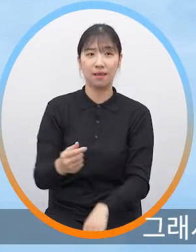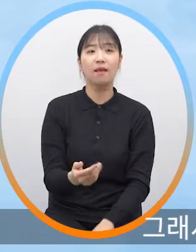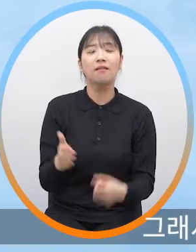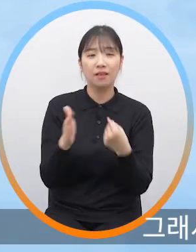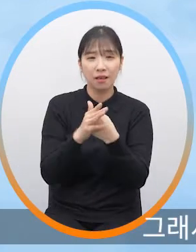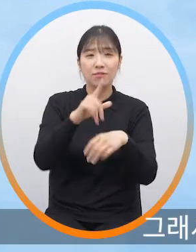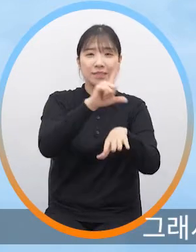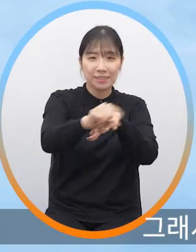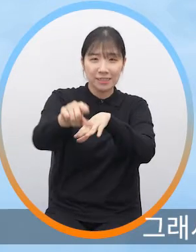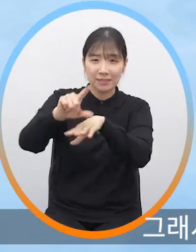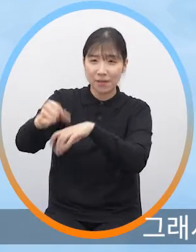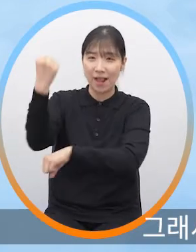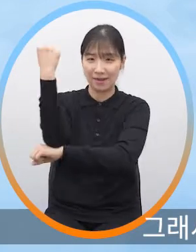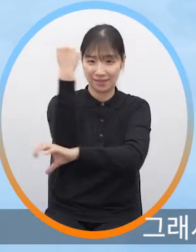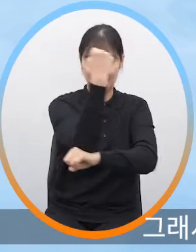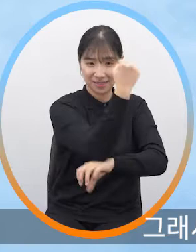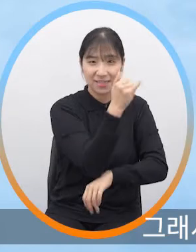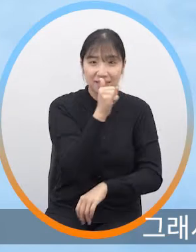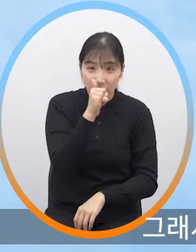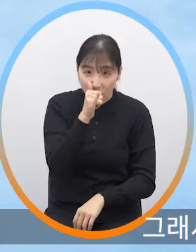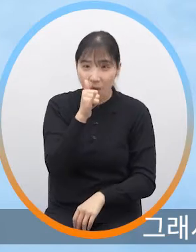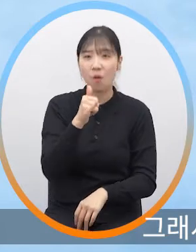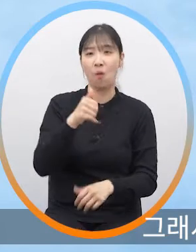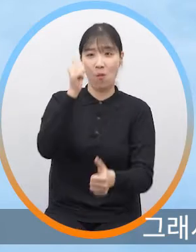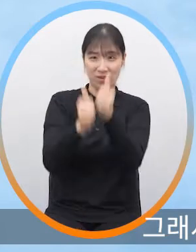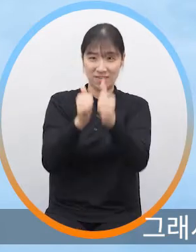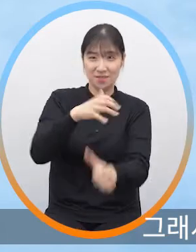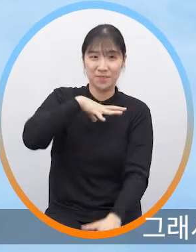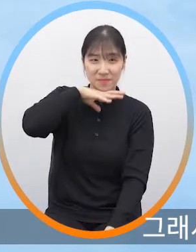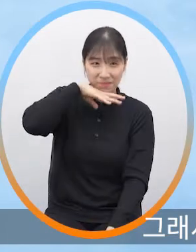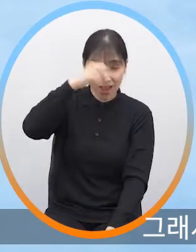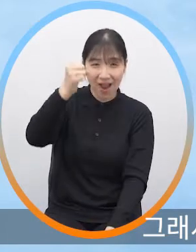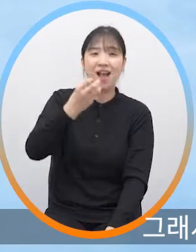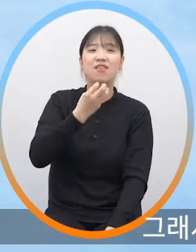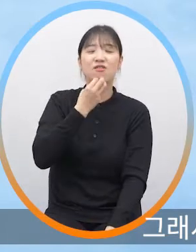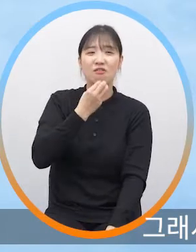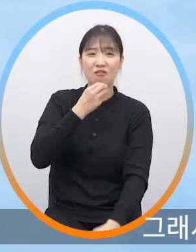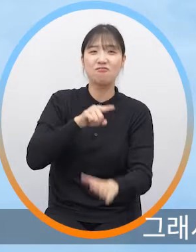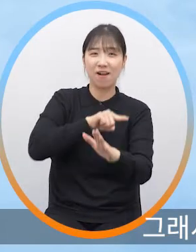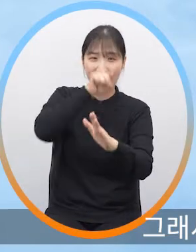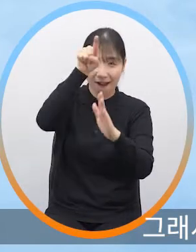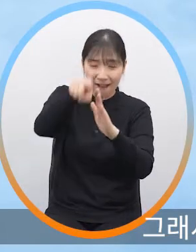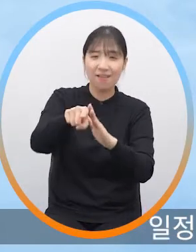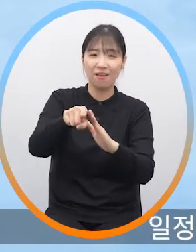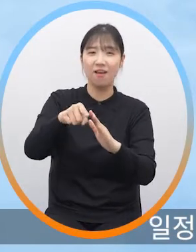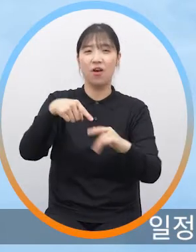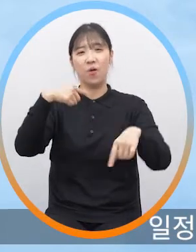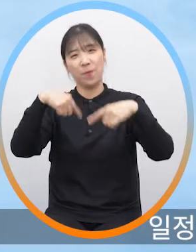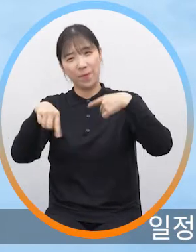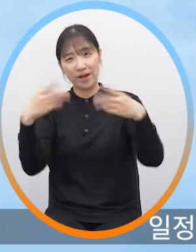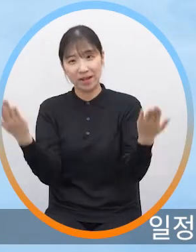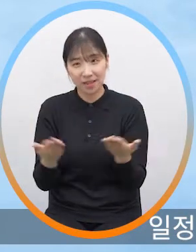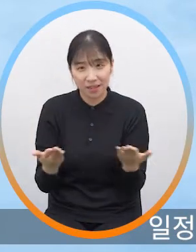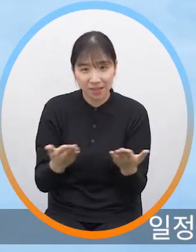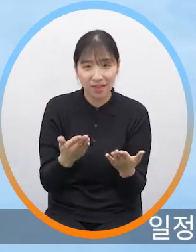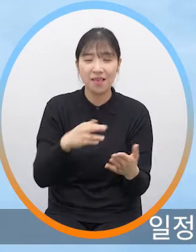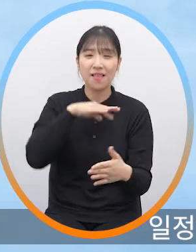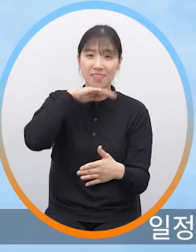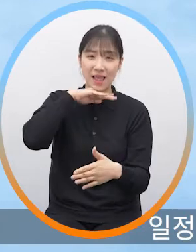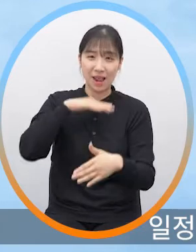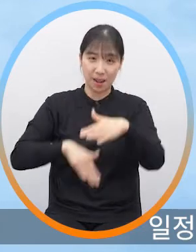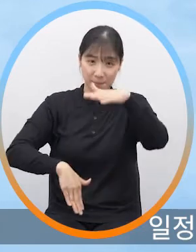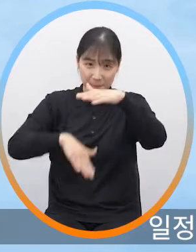그래서 지방에 근거를 두고 있고 과거에 급제해서 서울에 가서 관직 생활을 하다가 일정한 나이가